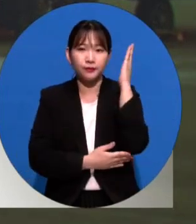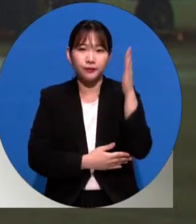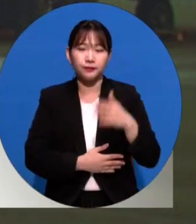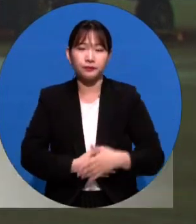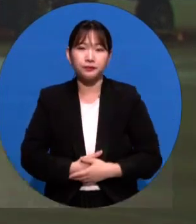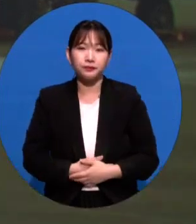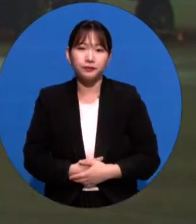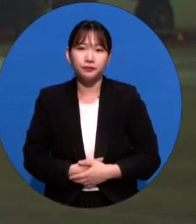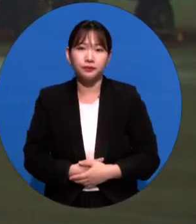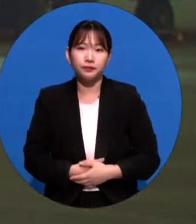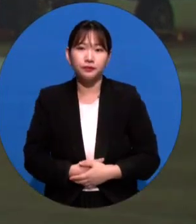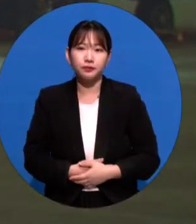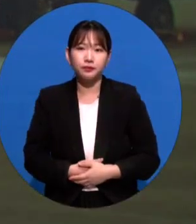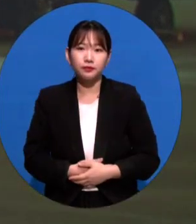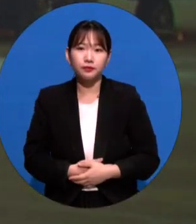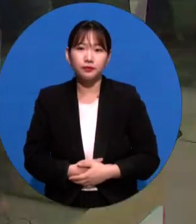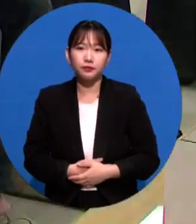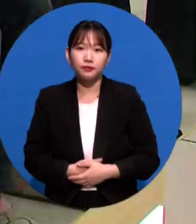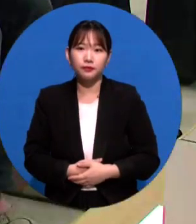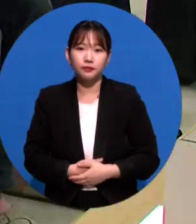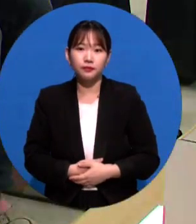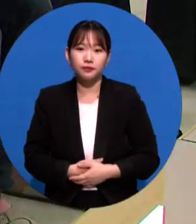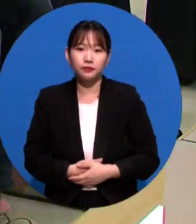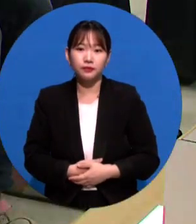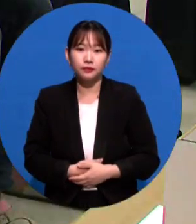김양훈 기자입니다